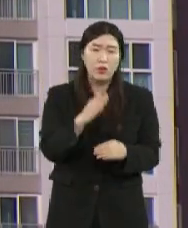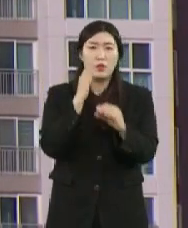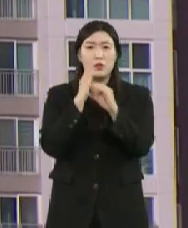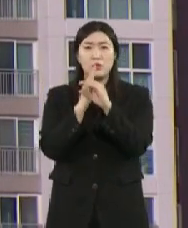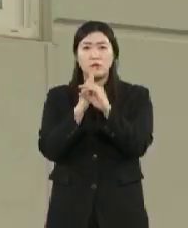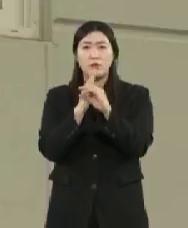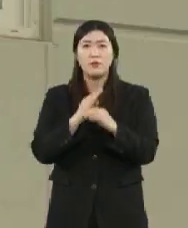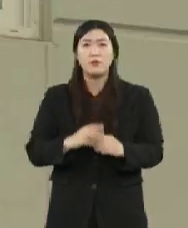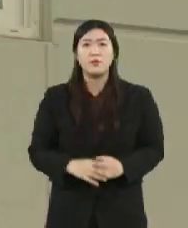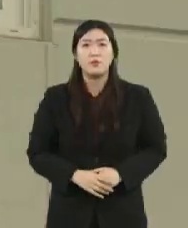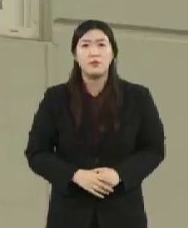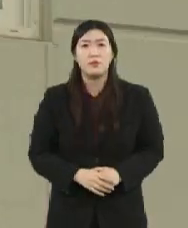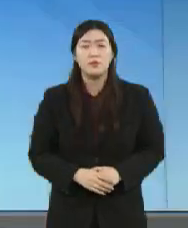이어졌습니다